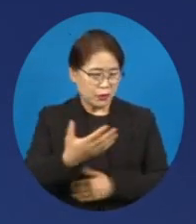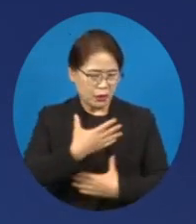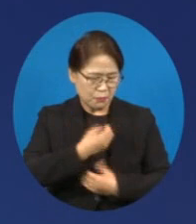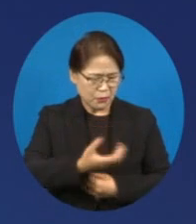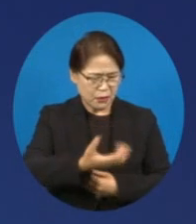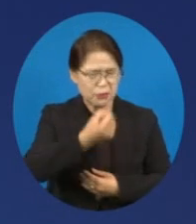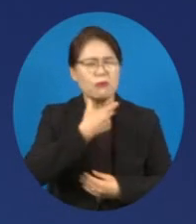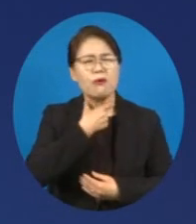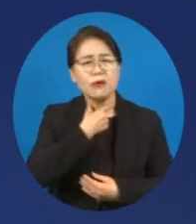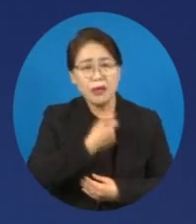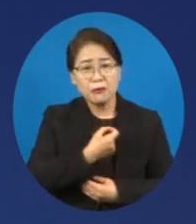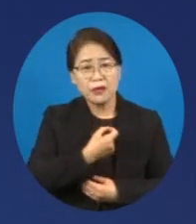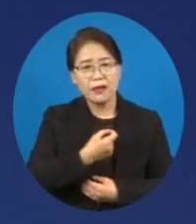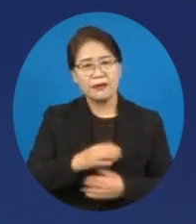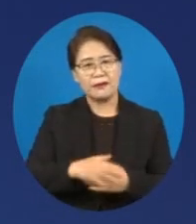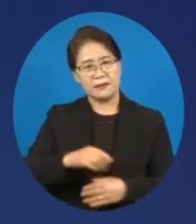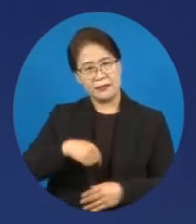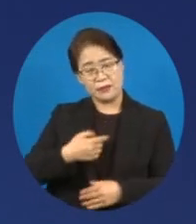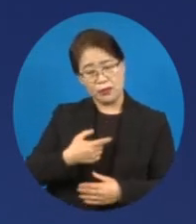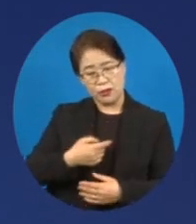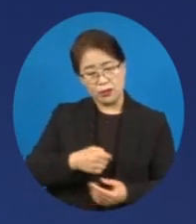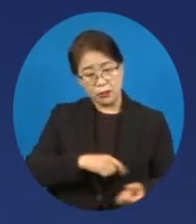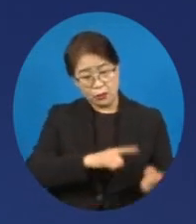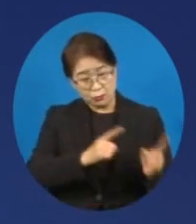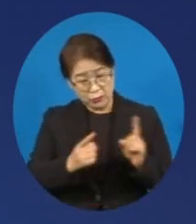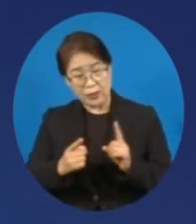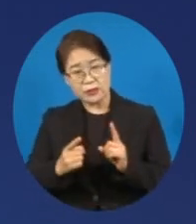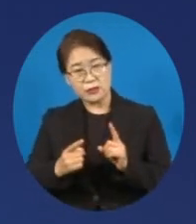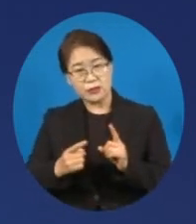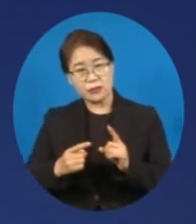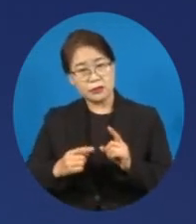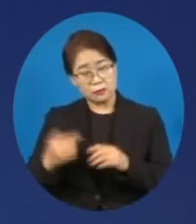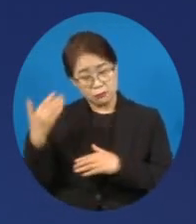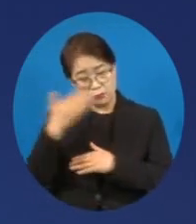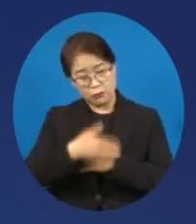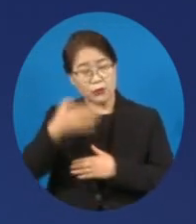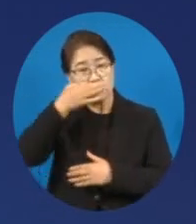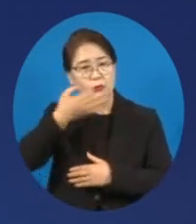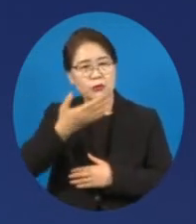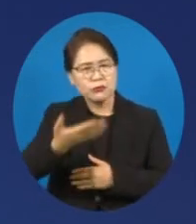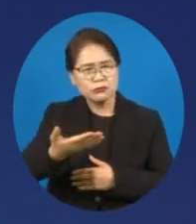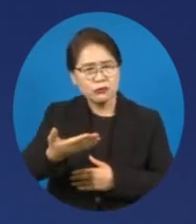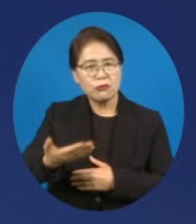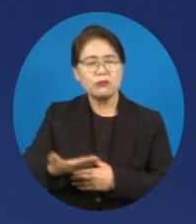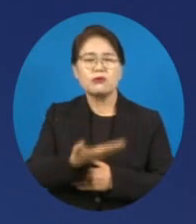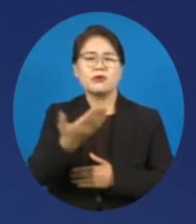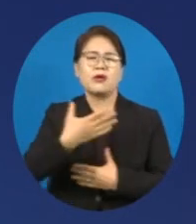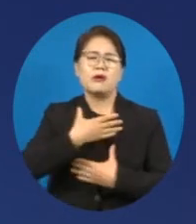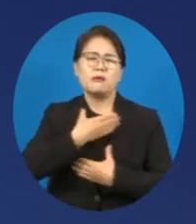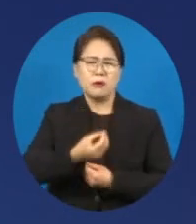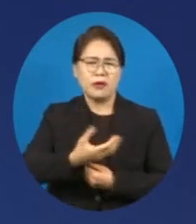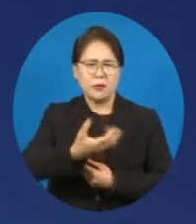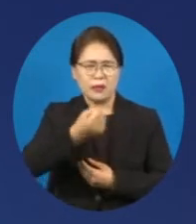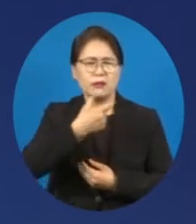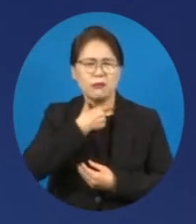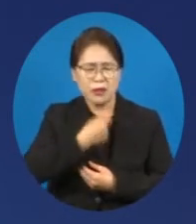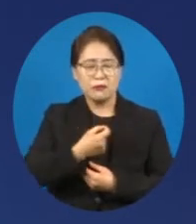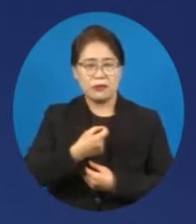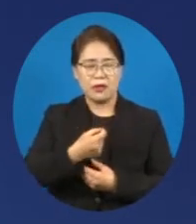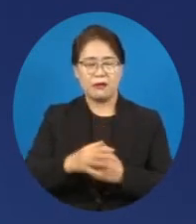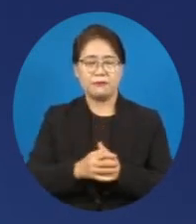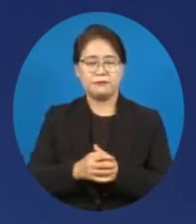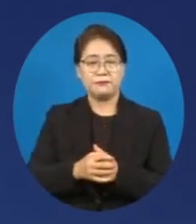있을지어다 또 자신의 부활하신 몸을 보이면서도 너희에게 평강이 있을지어다라고 말씀하신 것을 보게